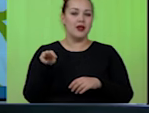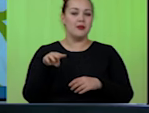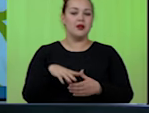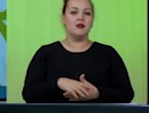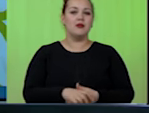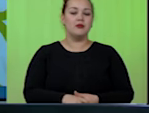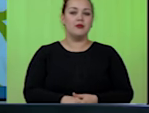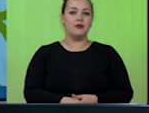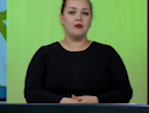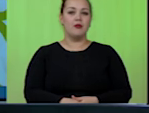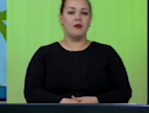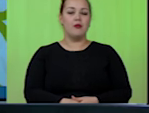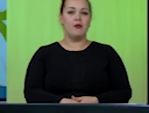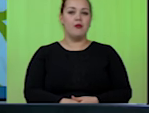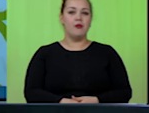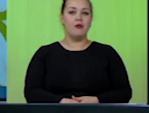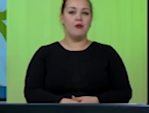3/4 километра.